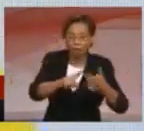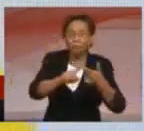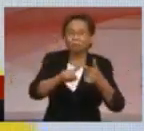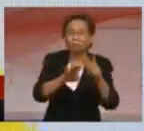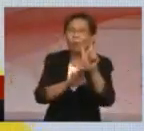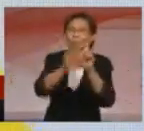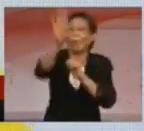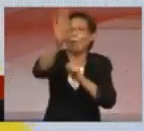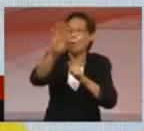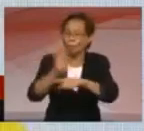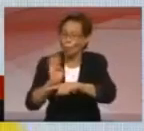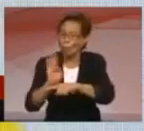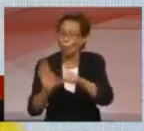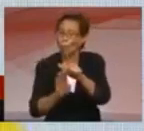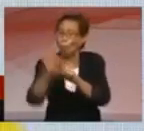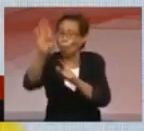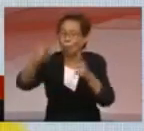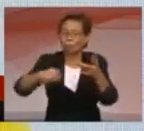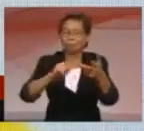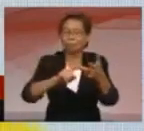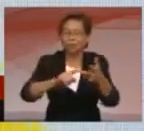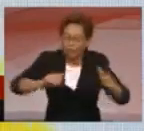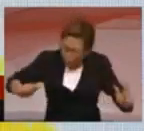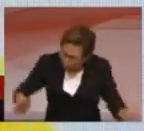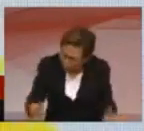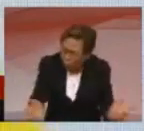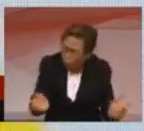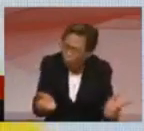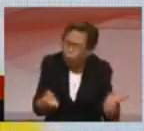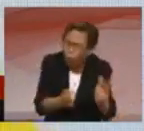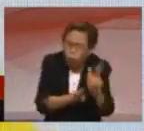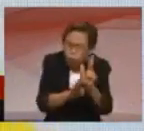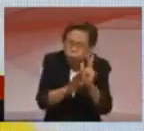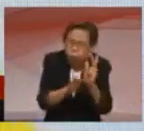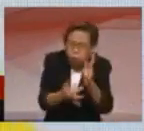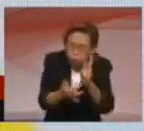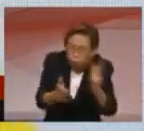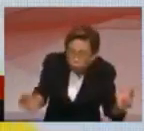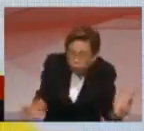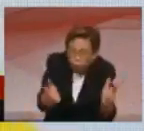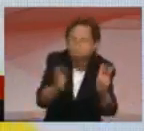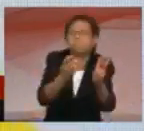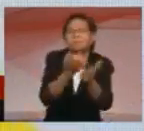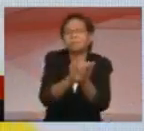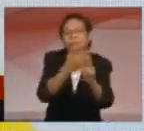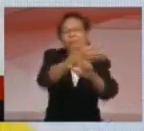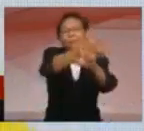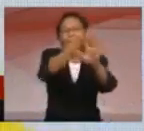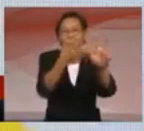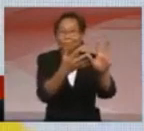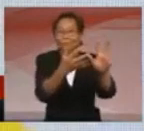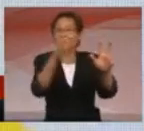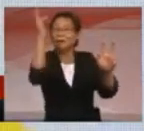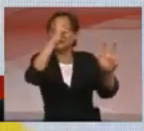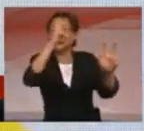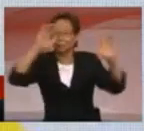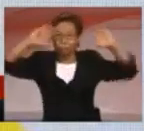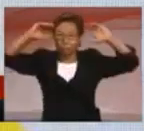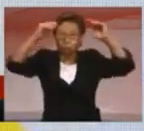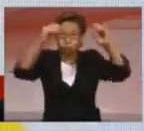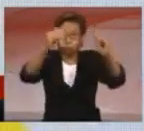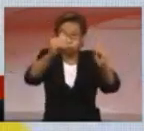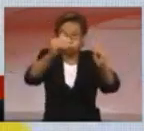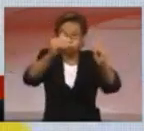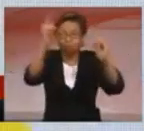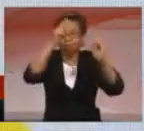melonjakkan perniagaan dan merangsang ekonomi. Dan di bawah inisiatif ini, kerajaan memberikan tumpuan yang